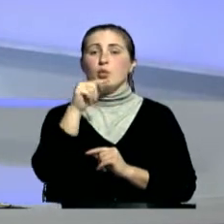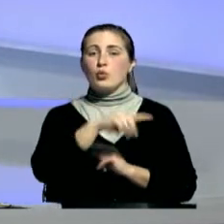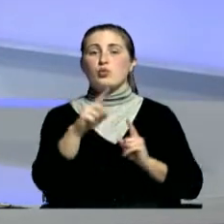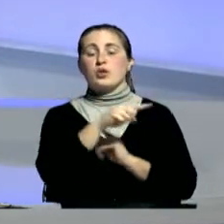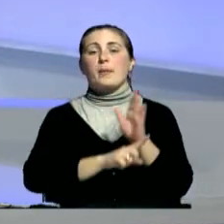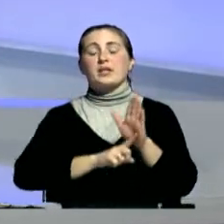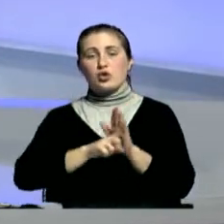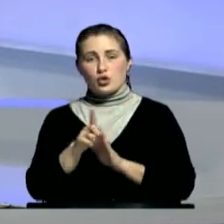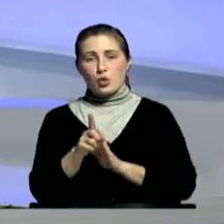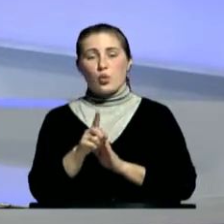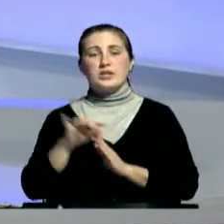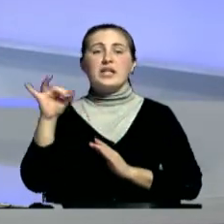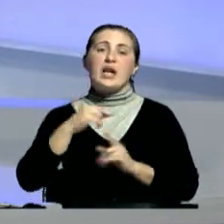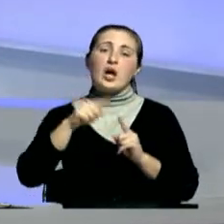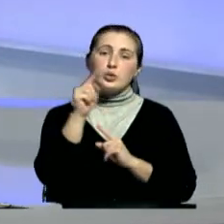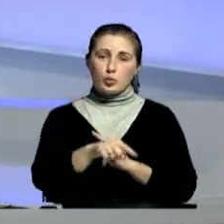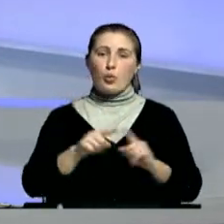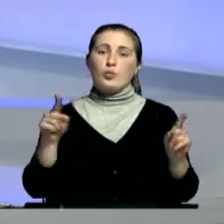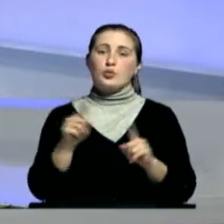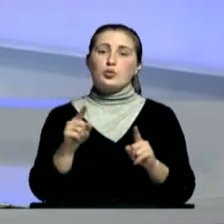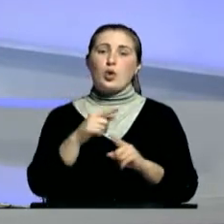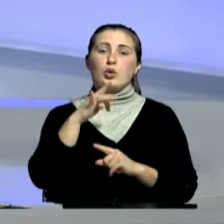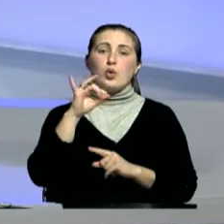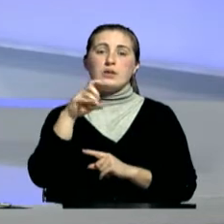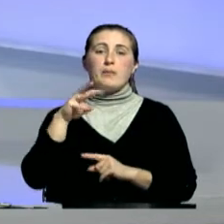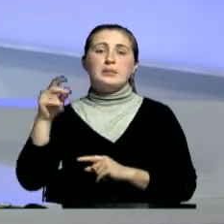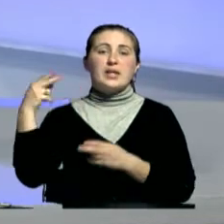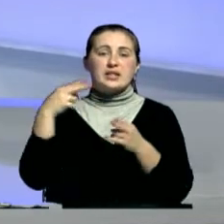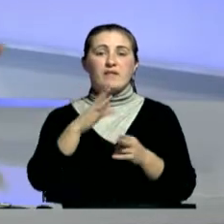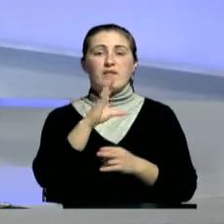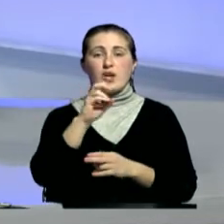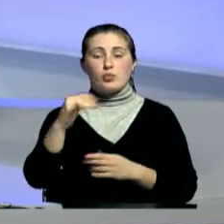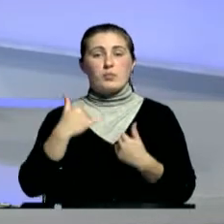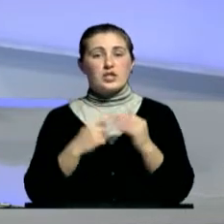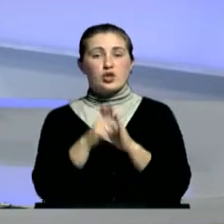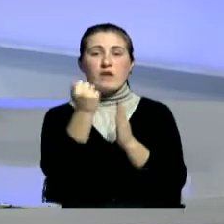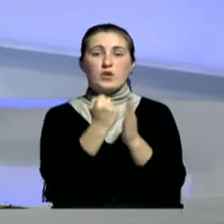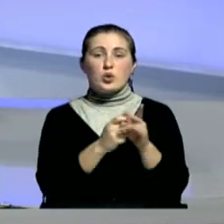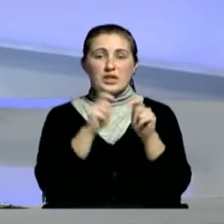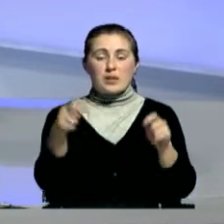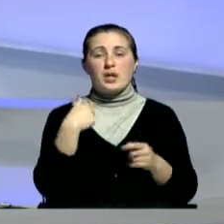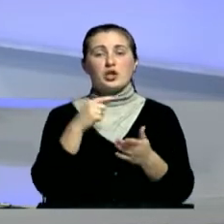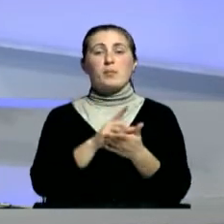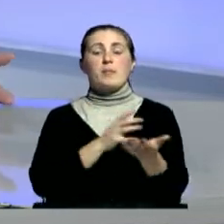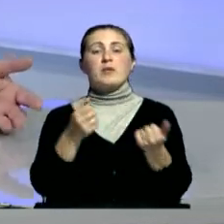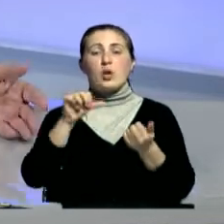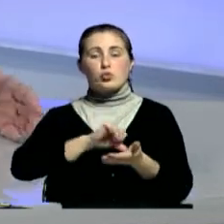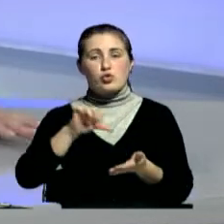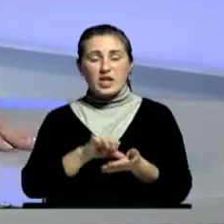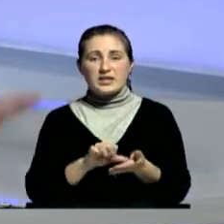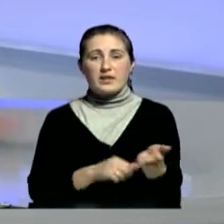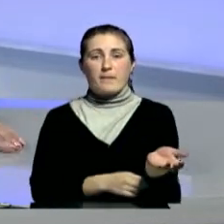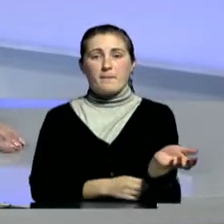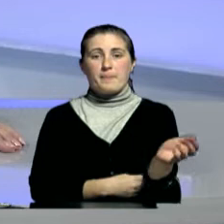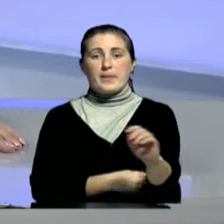началось. И о том, что Гройсман прилетал в Вену. Мне же сначала и визу открыли. Я должна была принимать участие